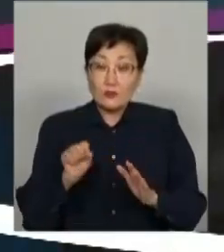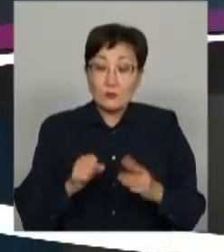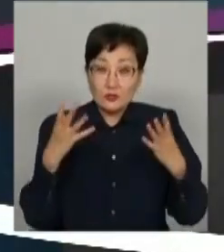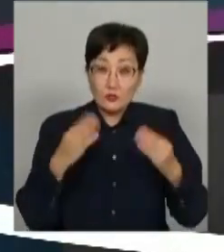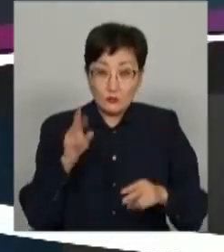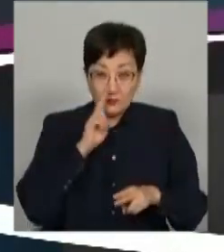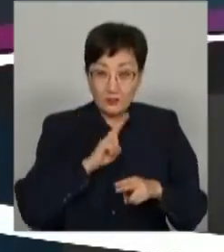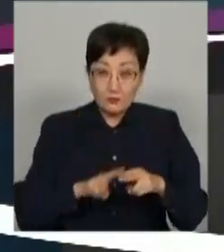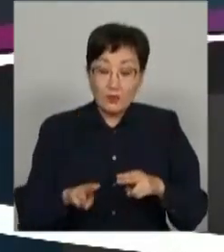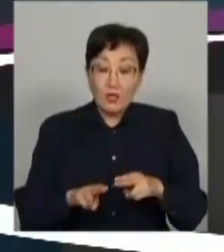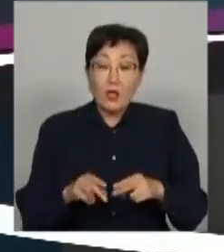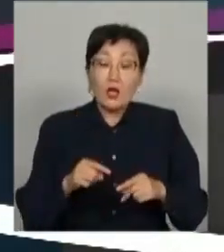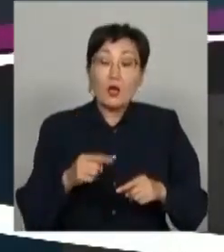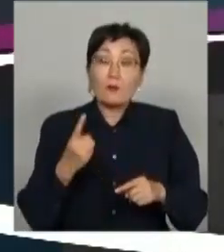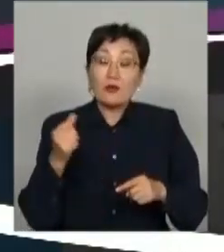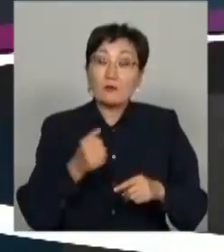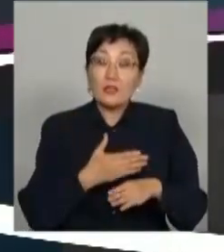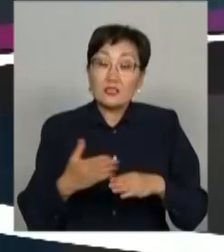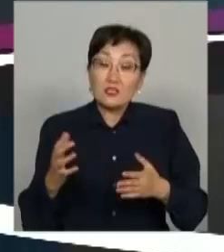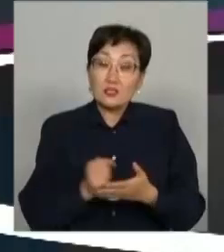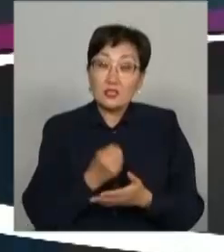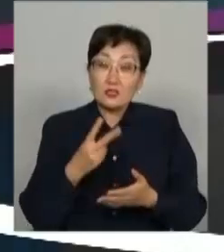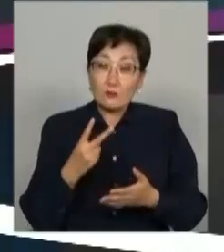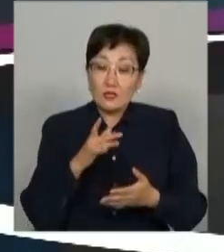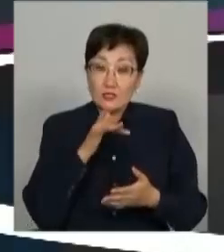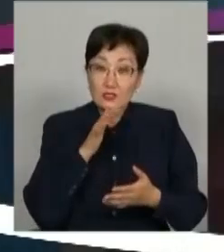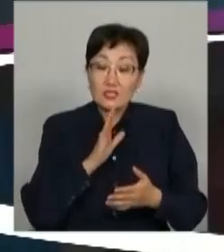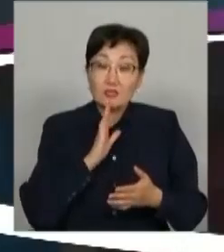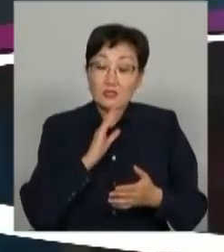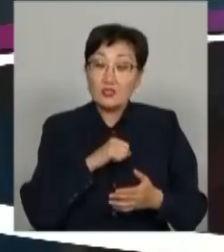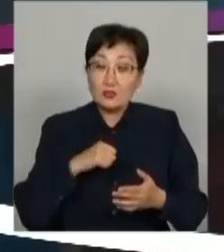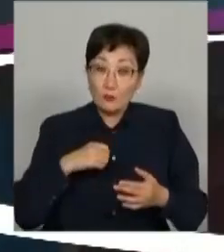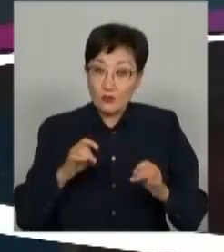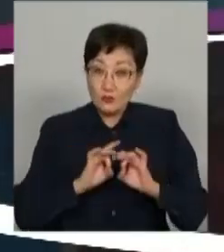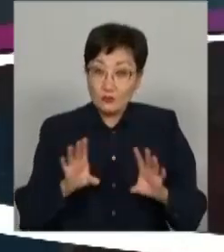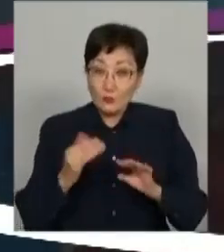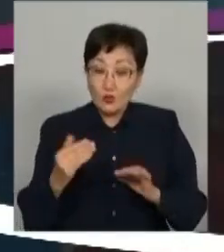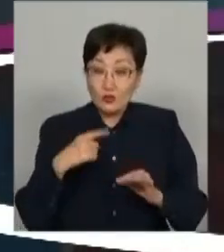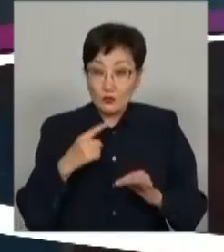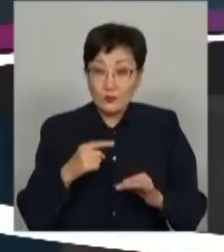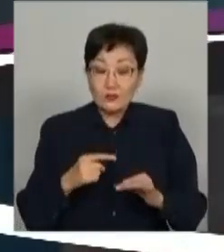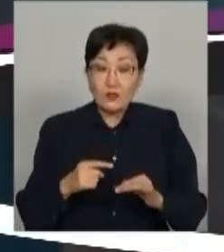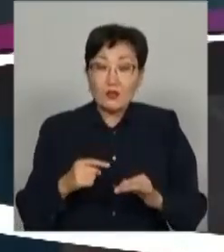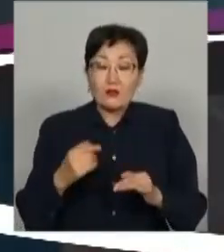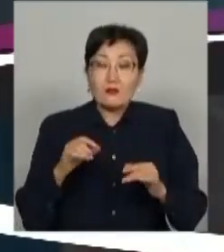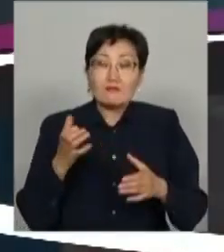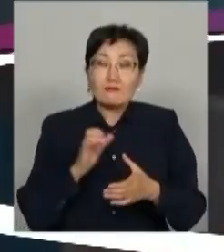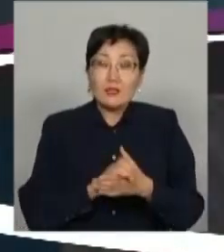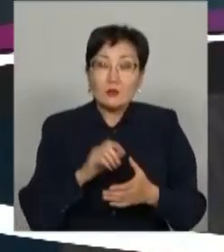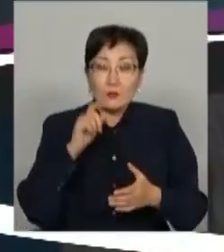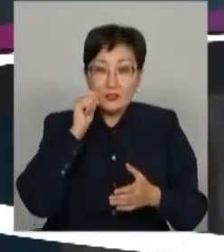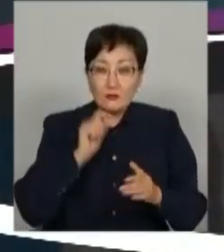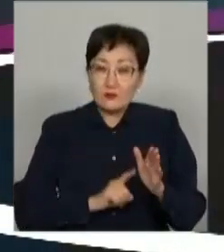тамызда үстісіз кетіп, бір аптадан кейін табылған 22 жастағы Мақпалдың өзі айтты. Сөзінше жолшыбай танысқан жігіт о